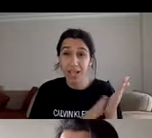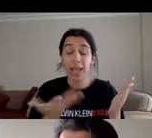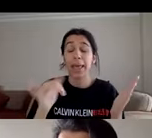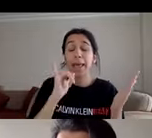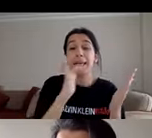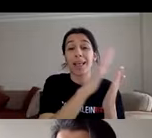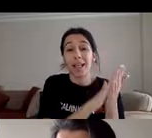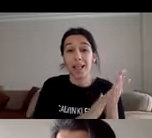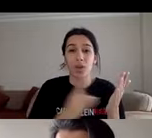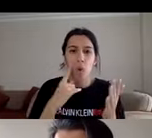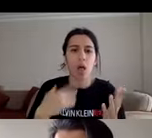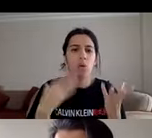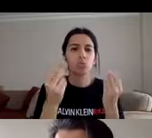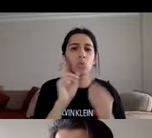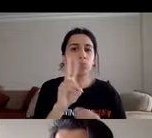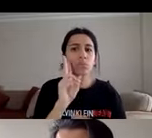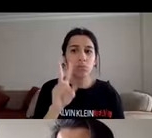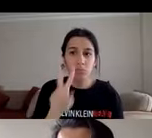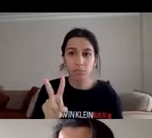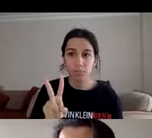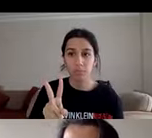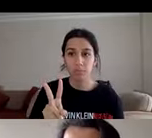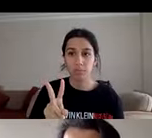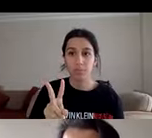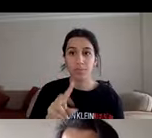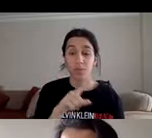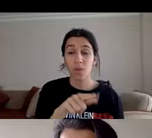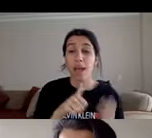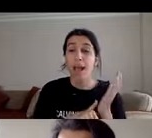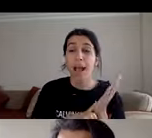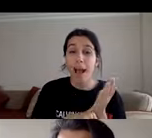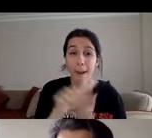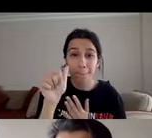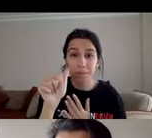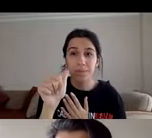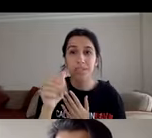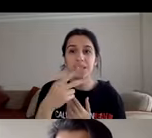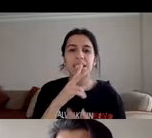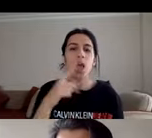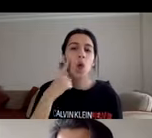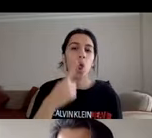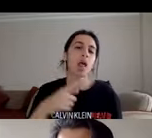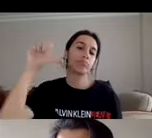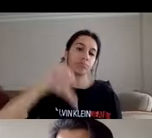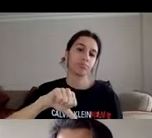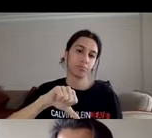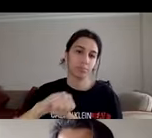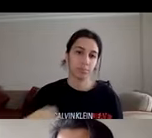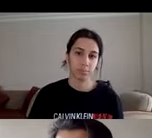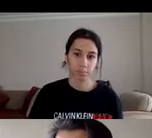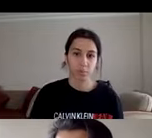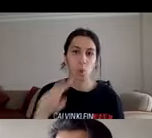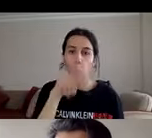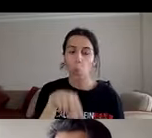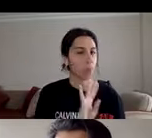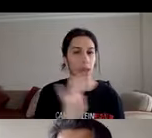çok sık görüyorum mobil tasarımlarda. Bunların tamamı kontrast seviyesinde sınıfta kalıyor. Hiçbir şekilde okunabilir